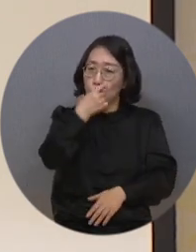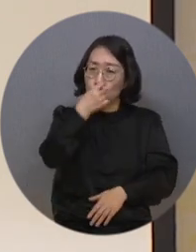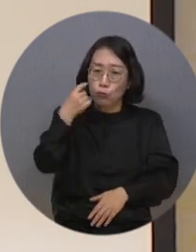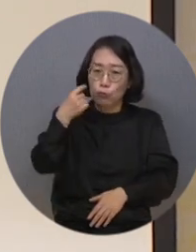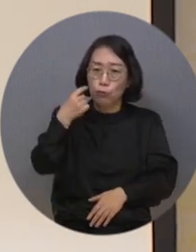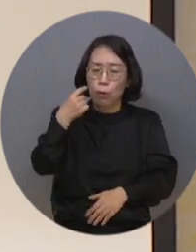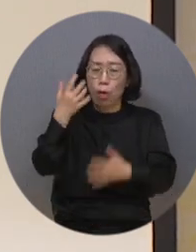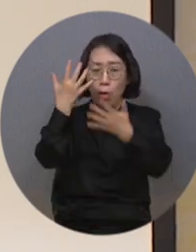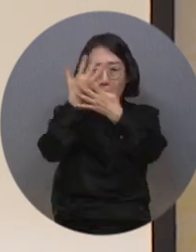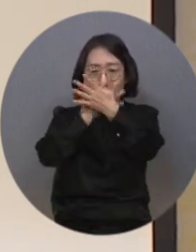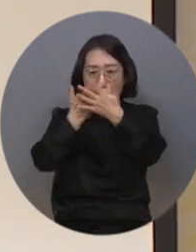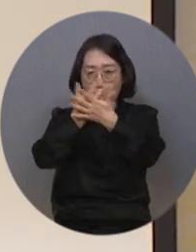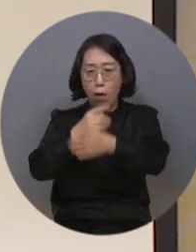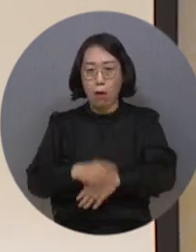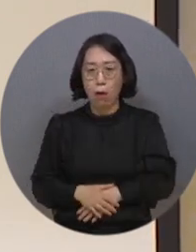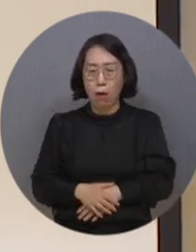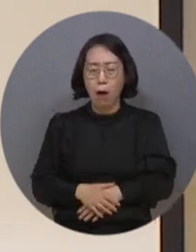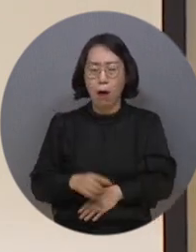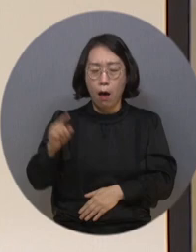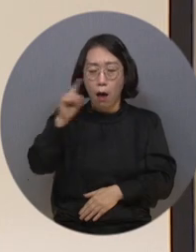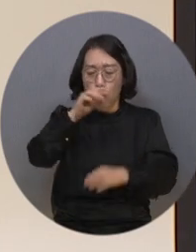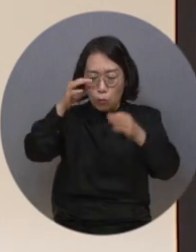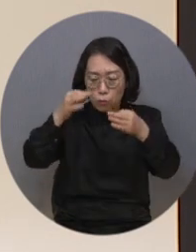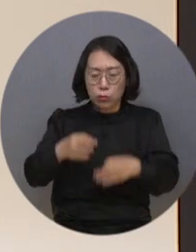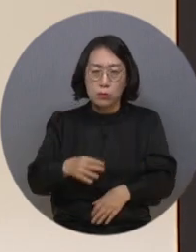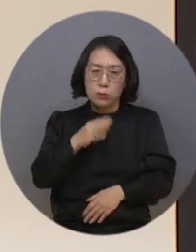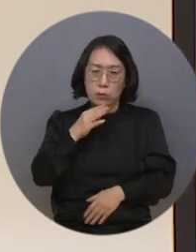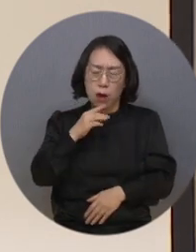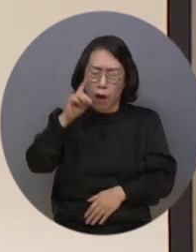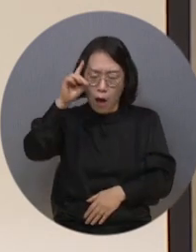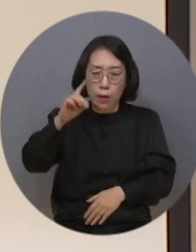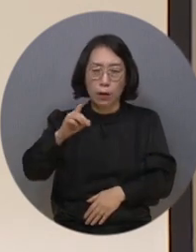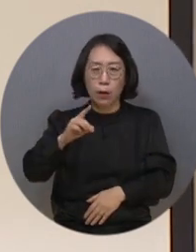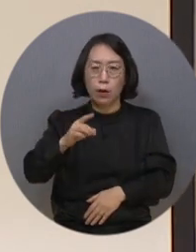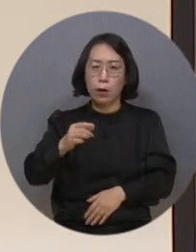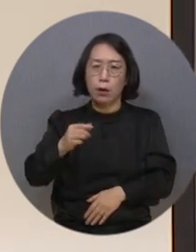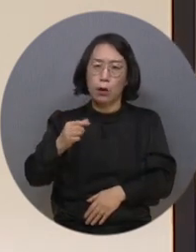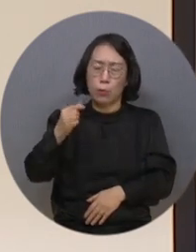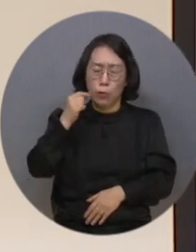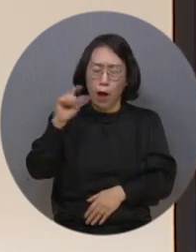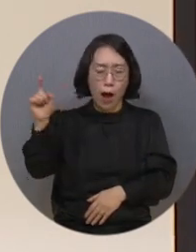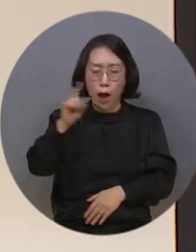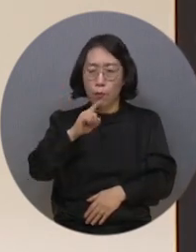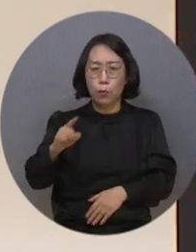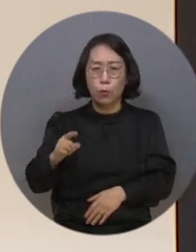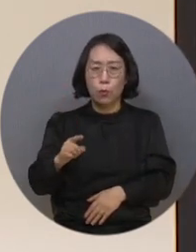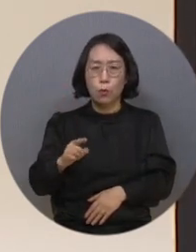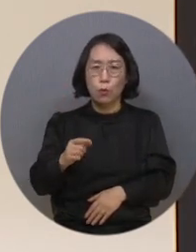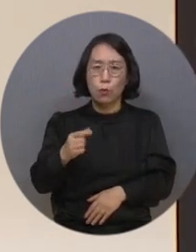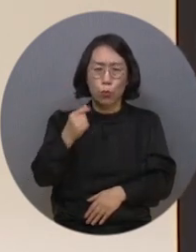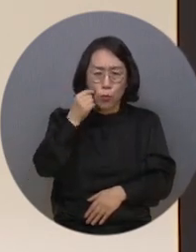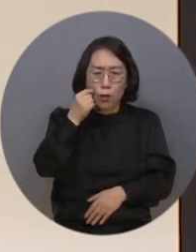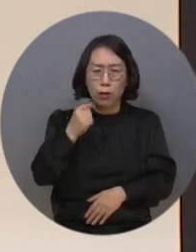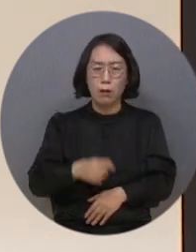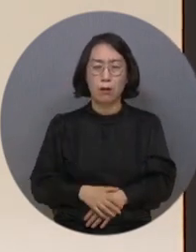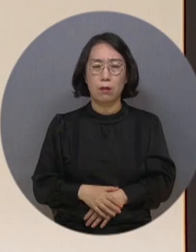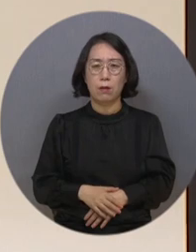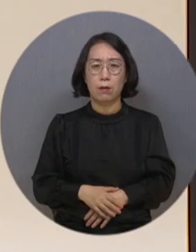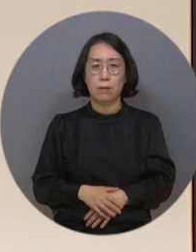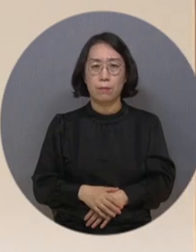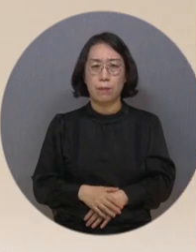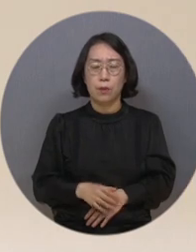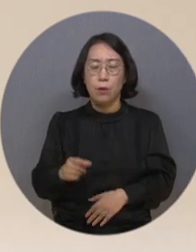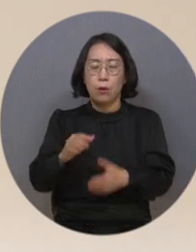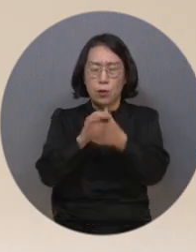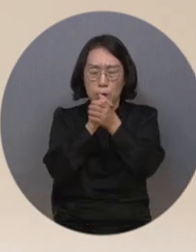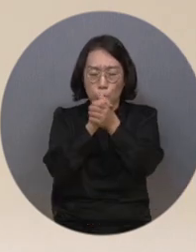쓰고, 서잘 데가 이제 진짜 없는 거예요. 아무것도 할 수가 없는 거예요. 근데 기도를